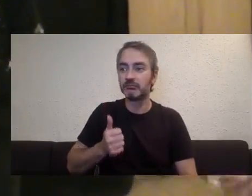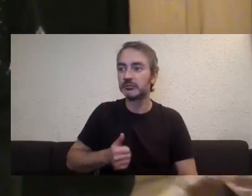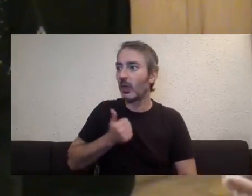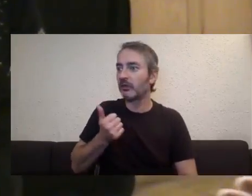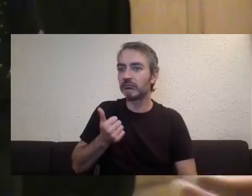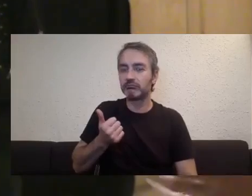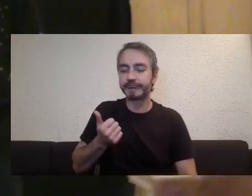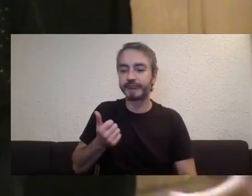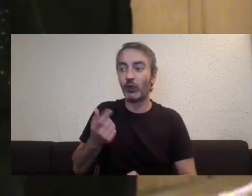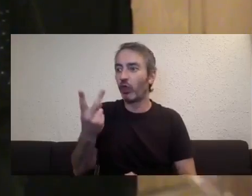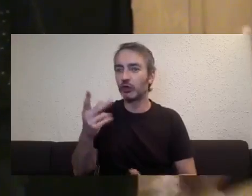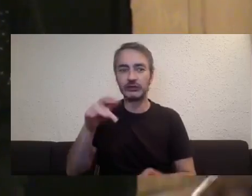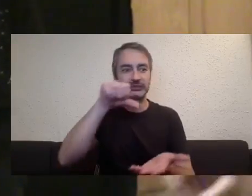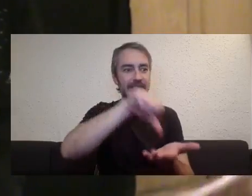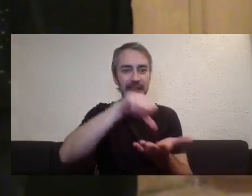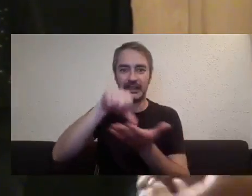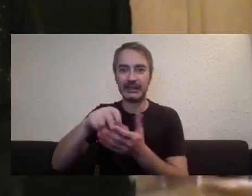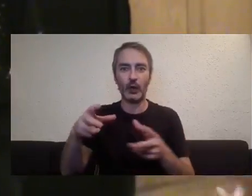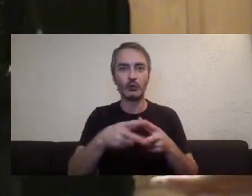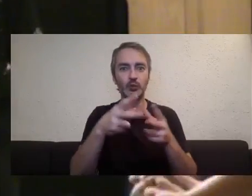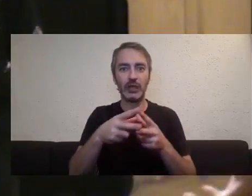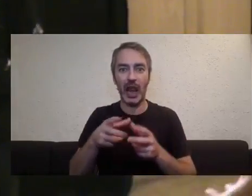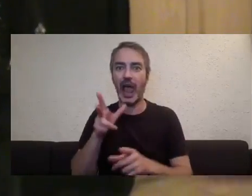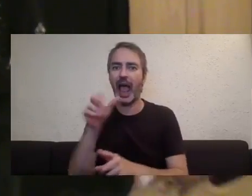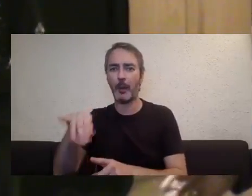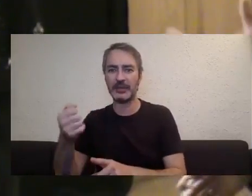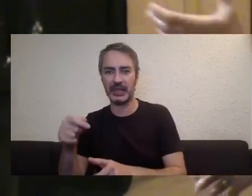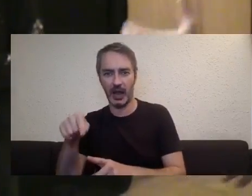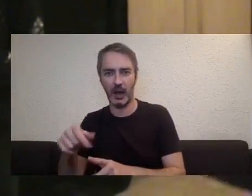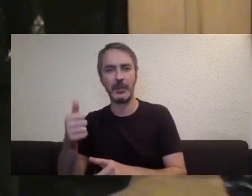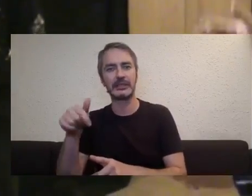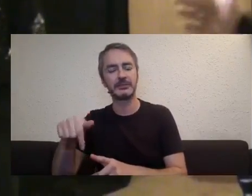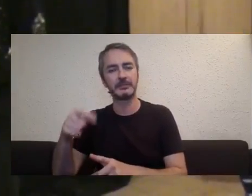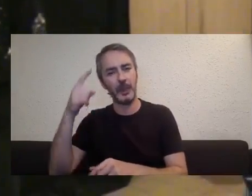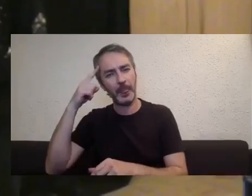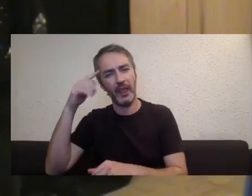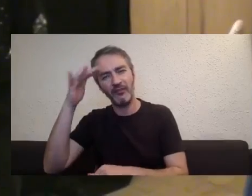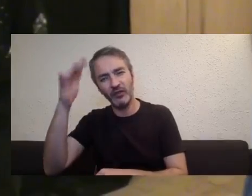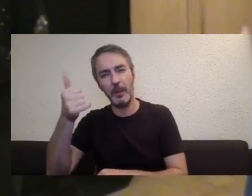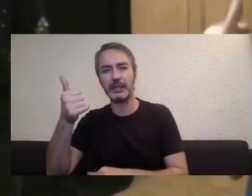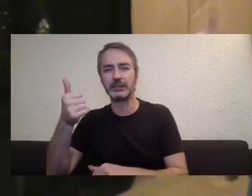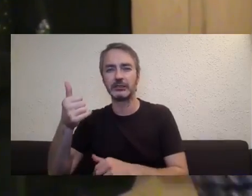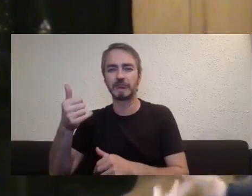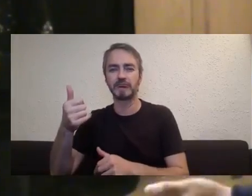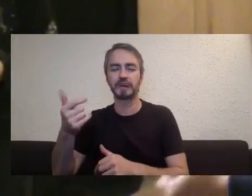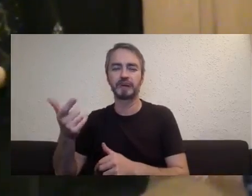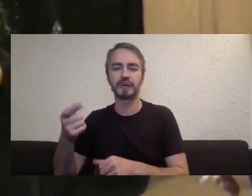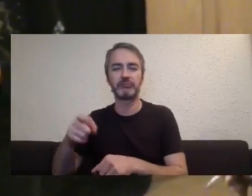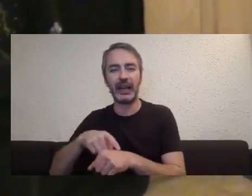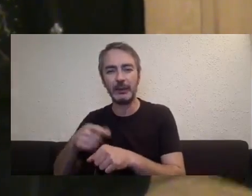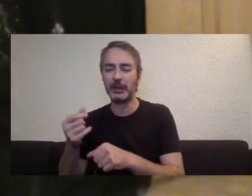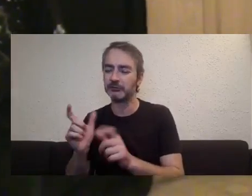ser perquè es combinava l'existència de dos centres socials, no? Un que era la Hamsa, que tenia un caràcter molt